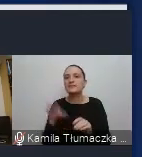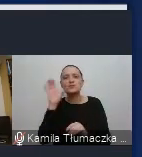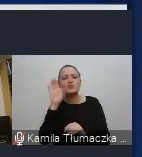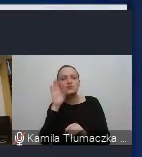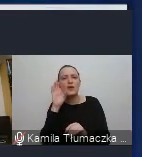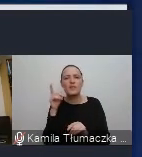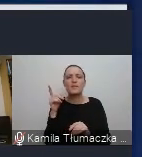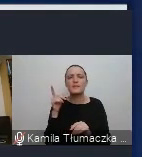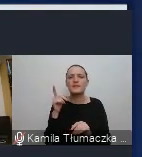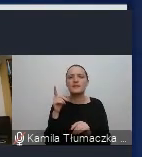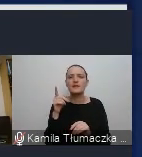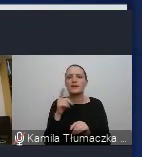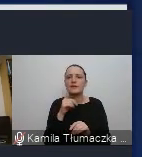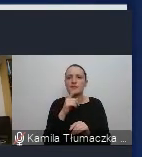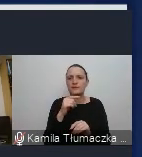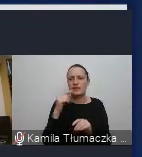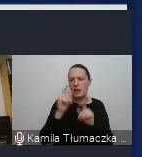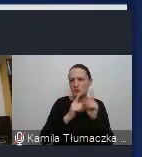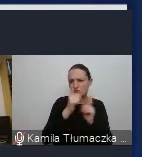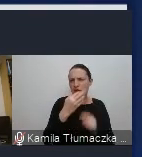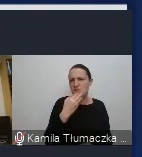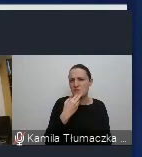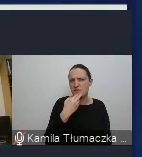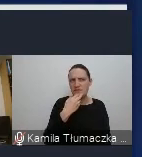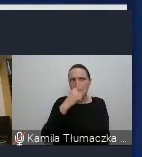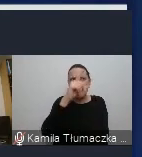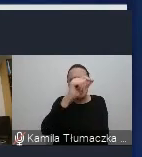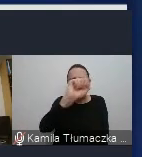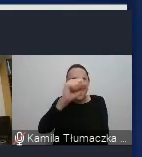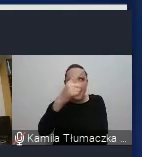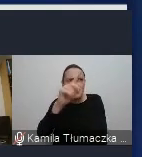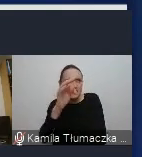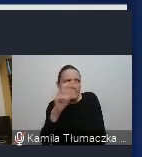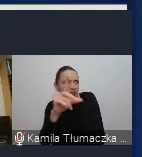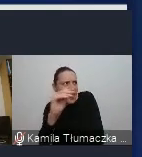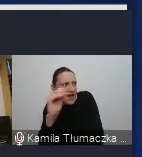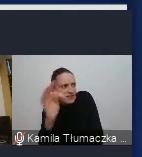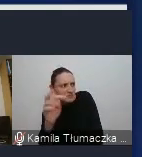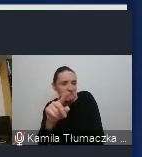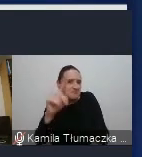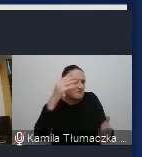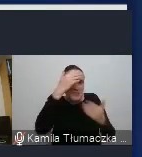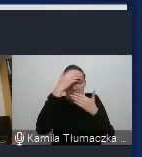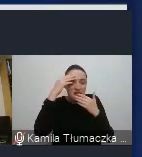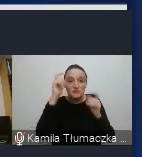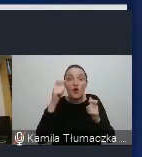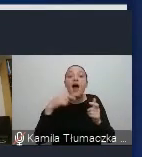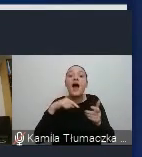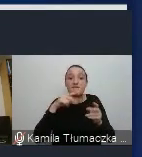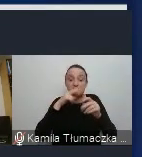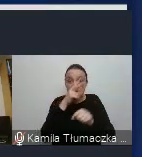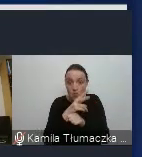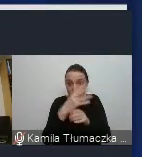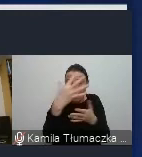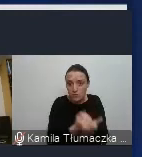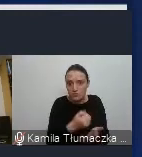nauczyciele używają tajemniczego słowa Padlet. Nie wiedziałam zupełnie, co to jest. Natomiast kiedy skorzystam, okazało się, że